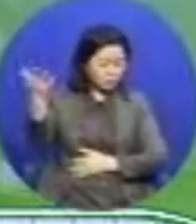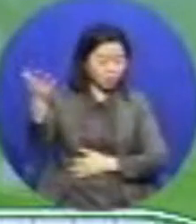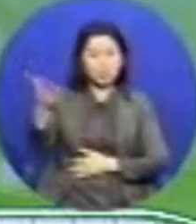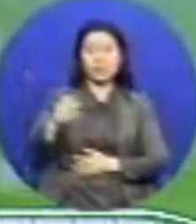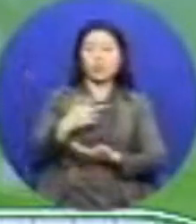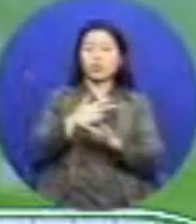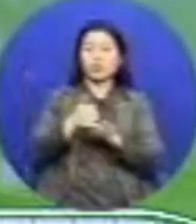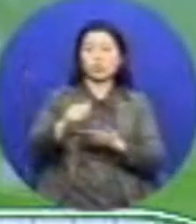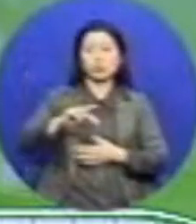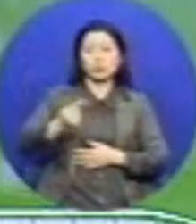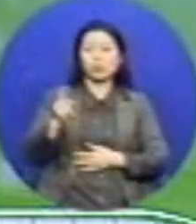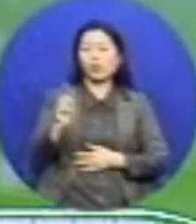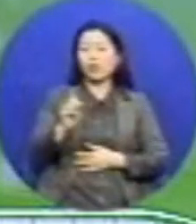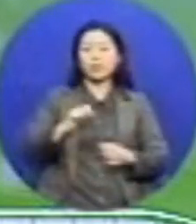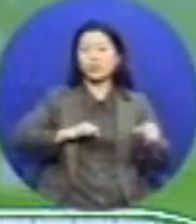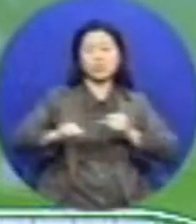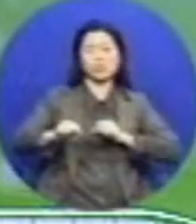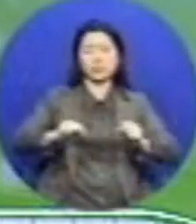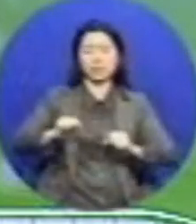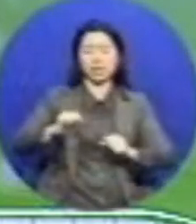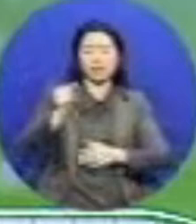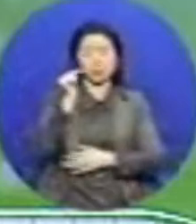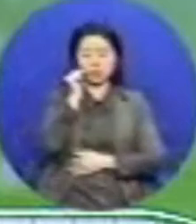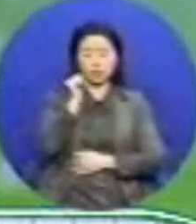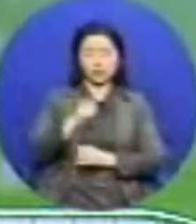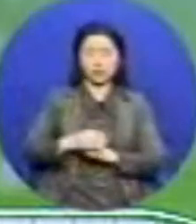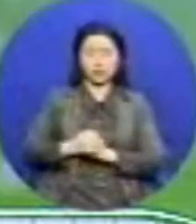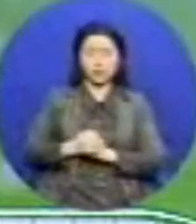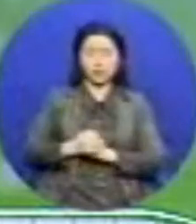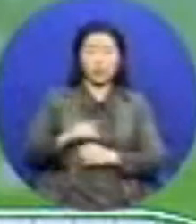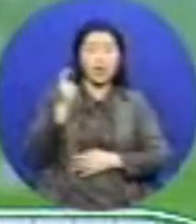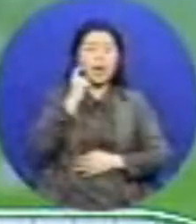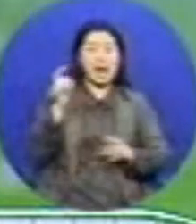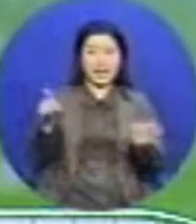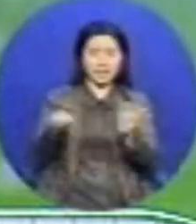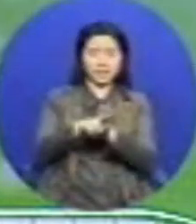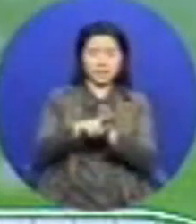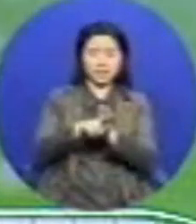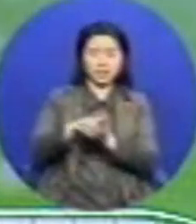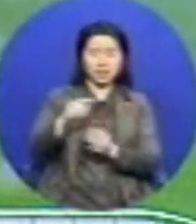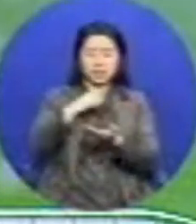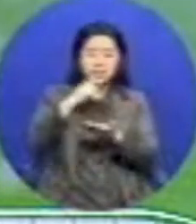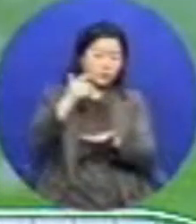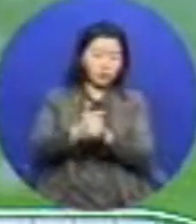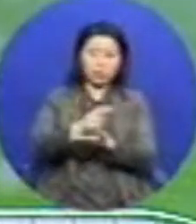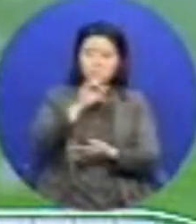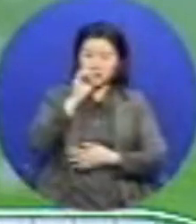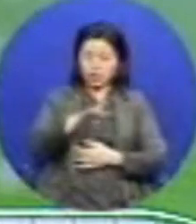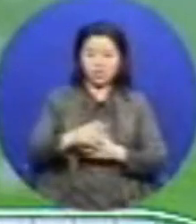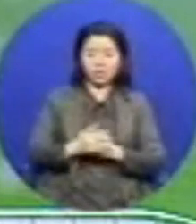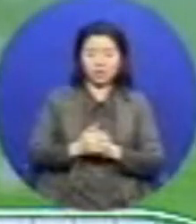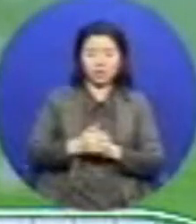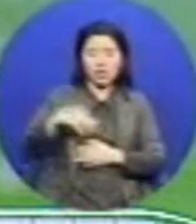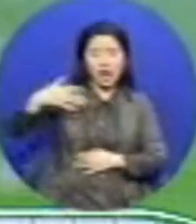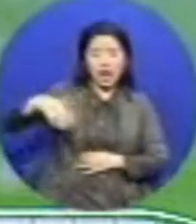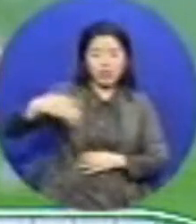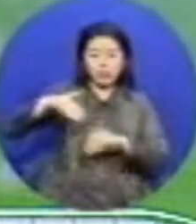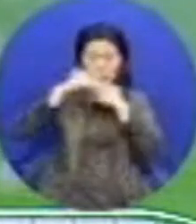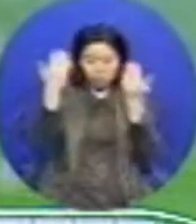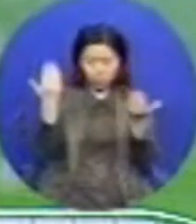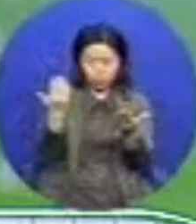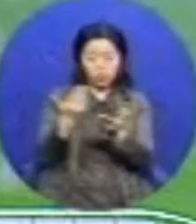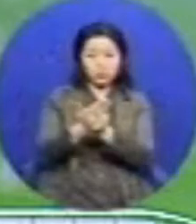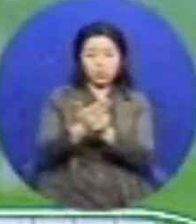역사를 하지 못하세요 여러분 갑자 신앙 의 소금을 안 됩니다 아직도 온전하지 못한 믿음으로